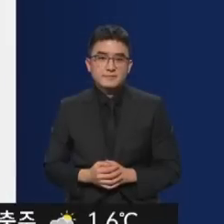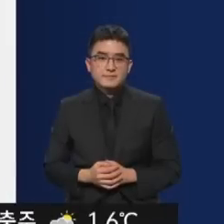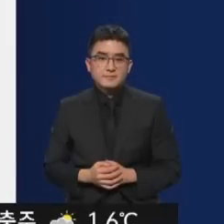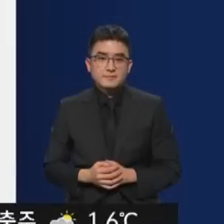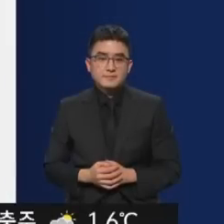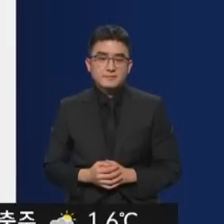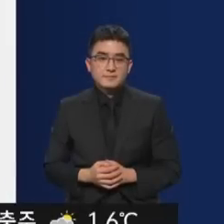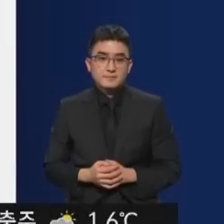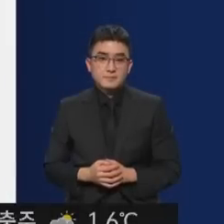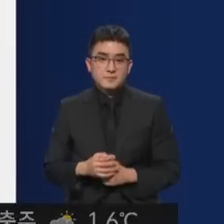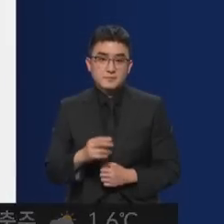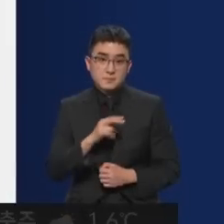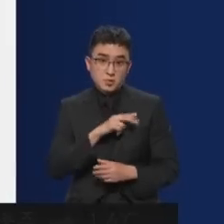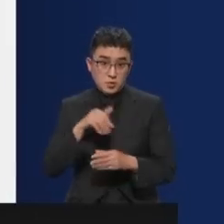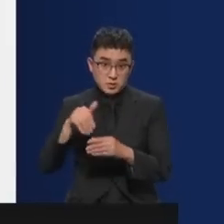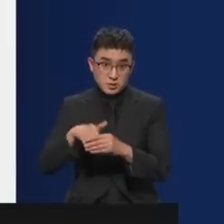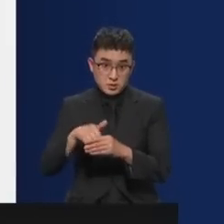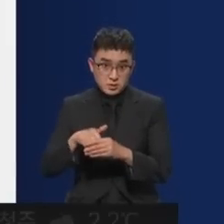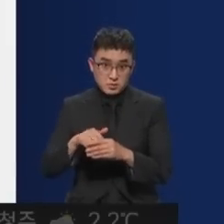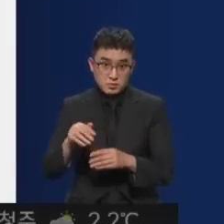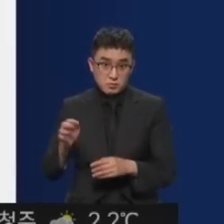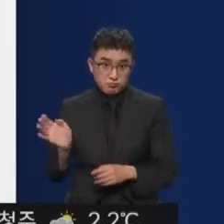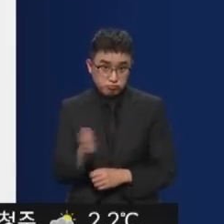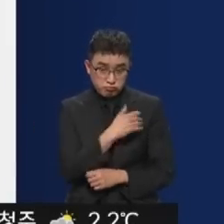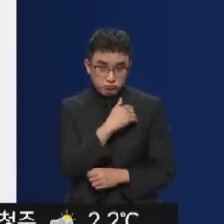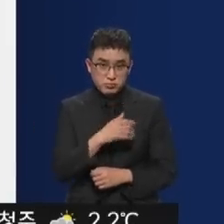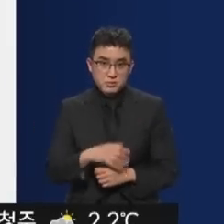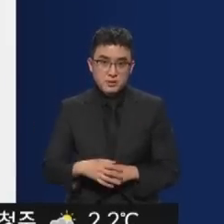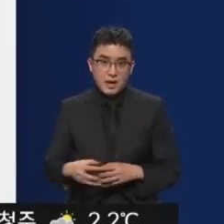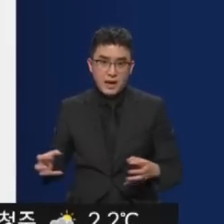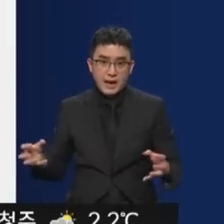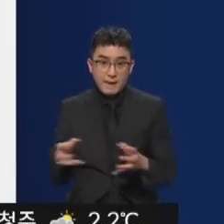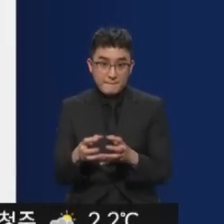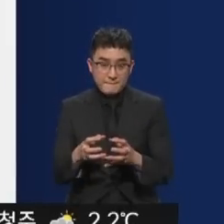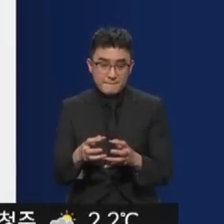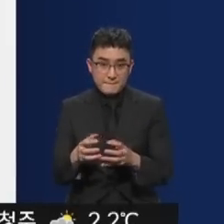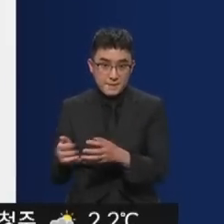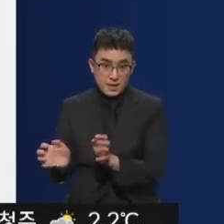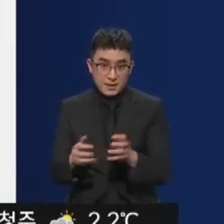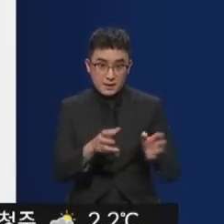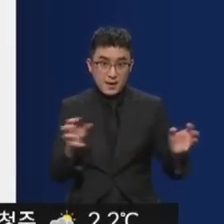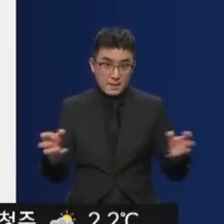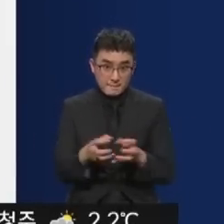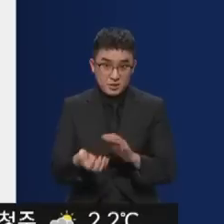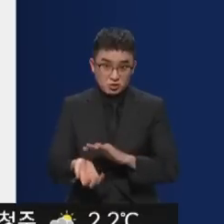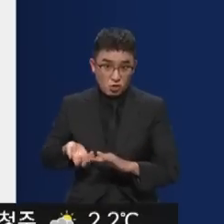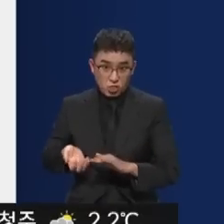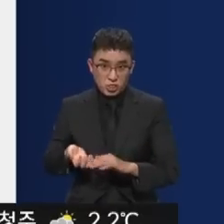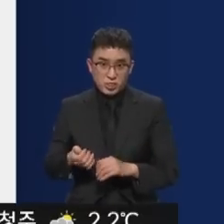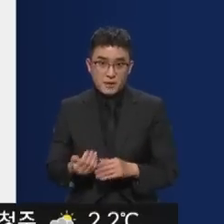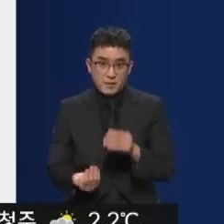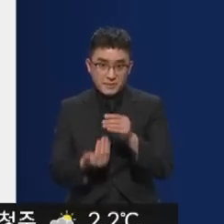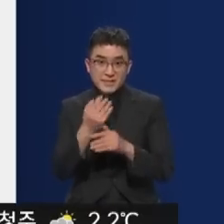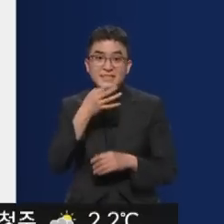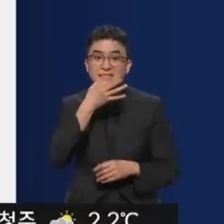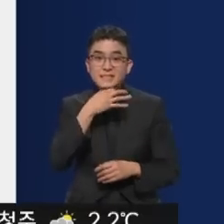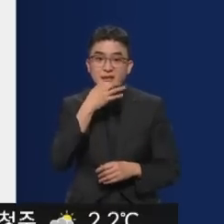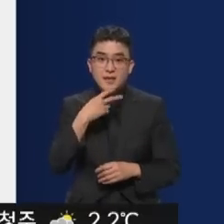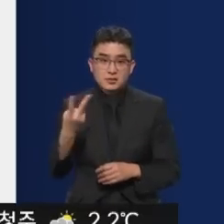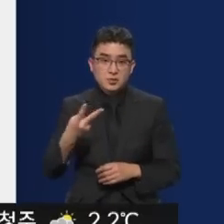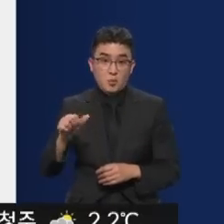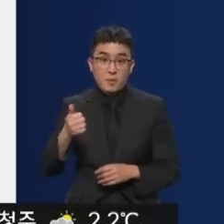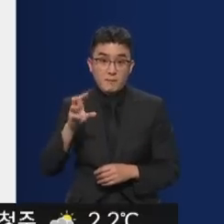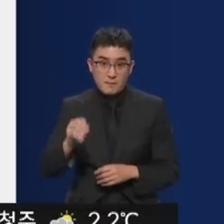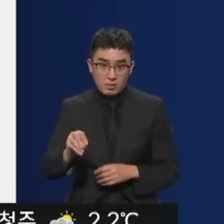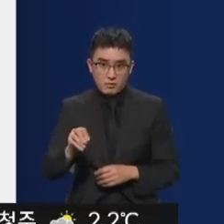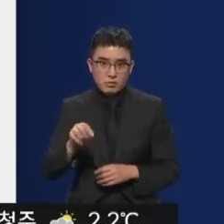총선 때부터 합당 직전까지 발생한 이자 2,500여만 원에 대해서도 정치자금법상 국민의힘에서